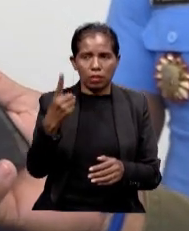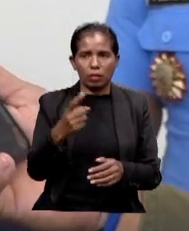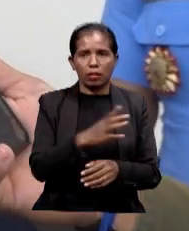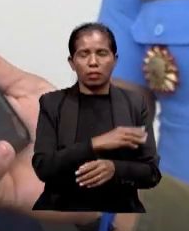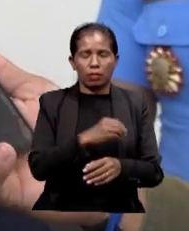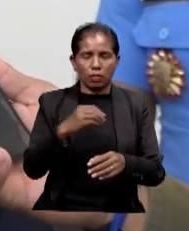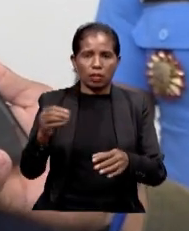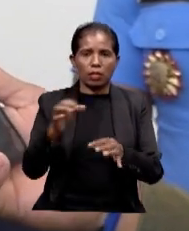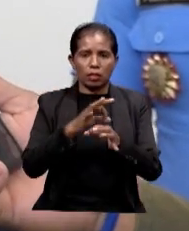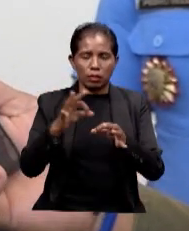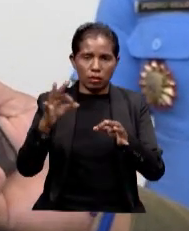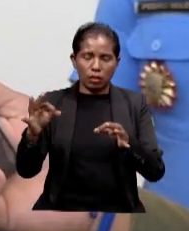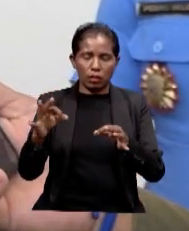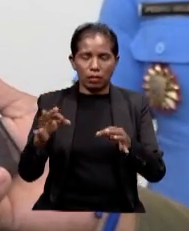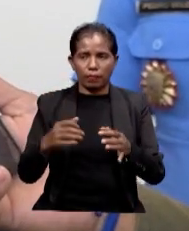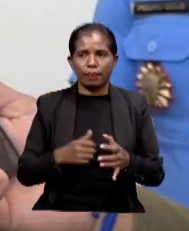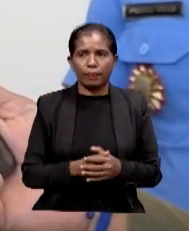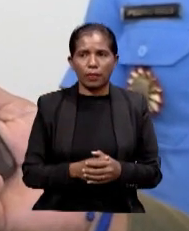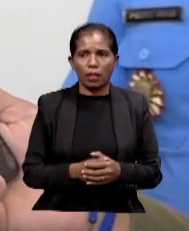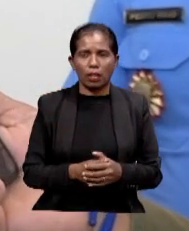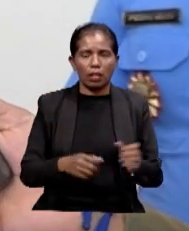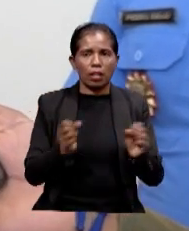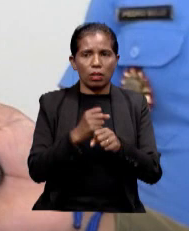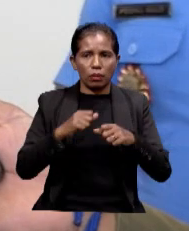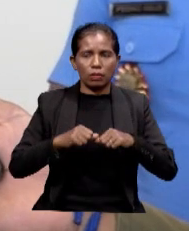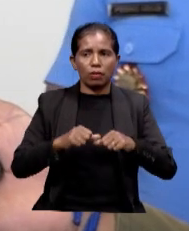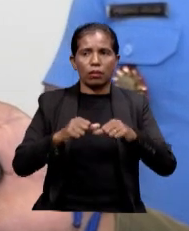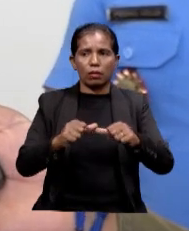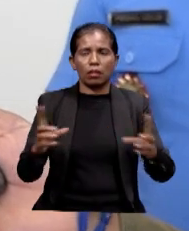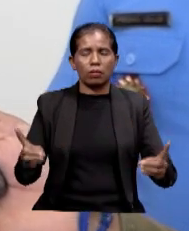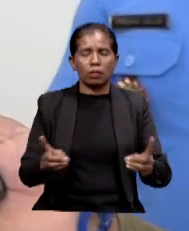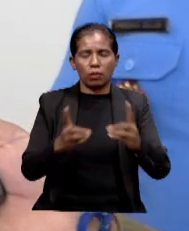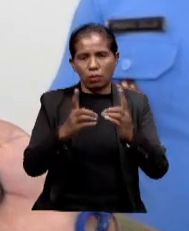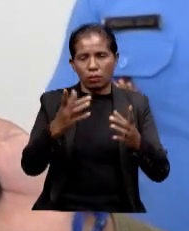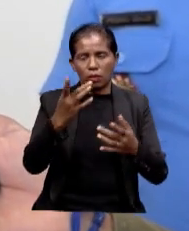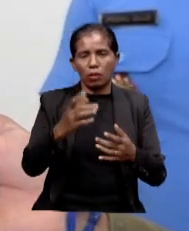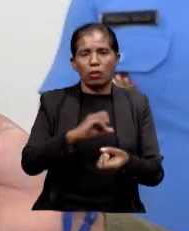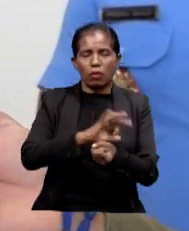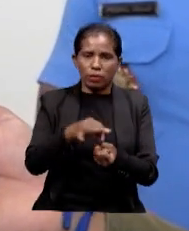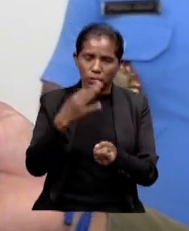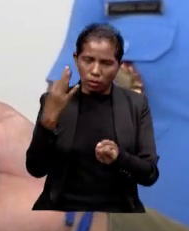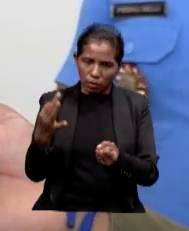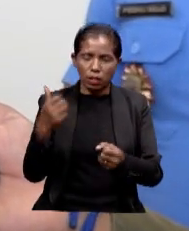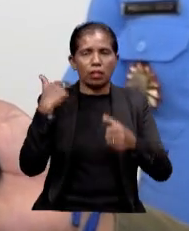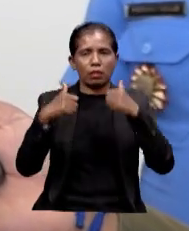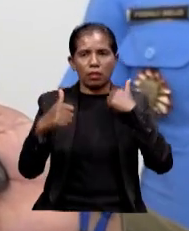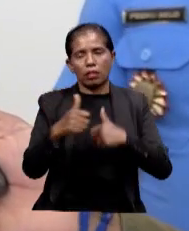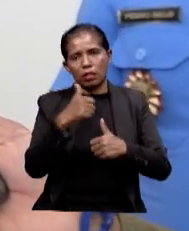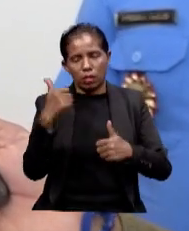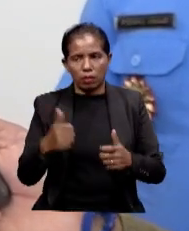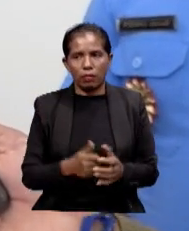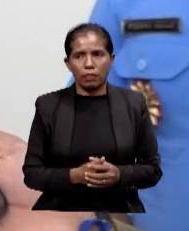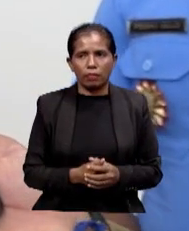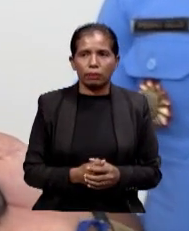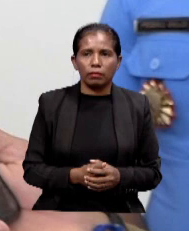atambua dene la consegue la ama ita sorutang tene pandemia depois atividade serselu